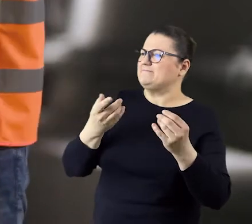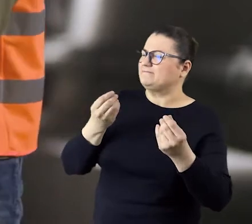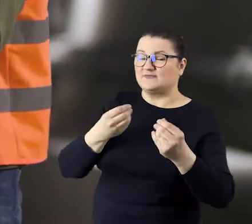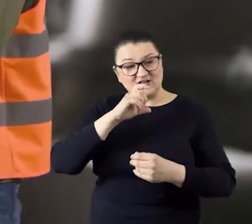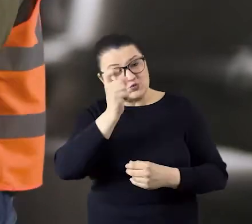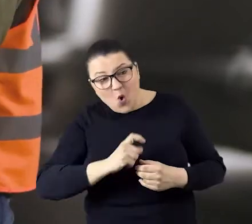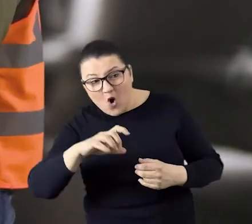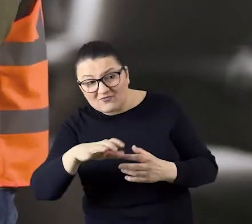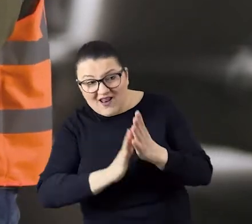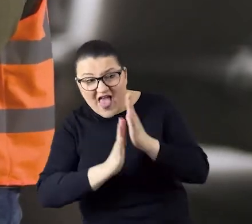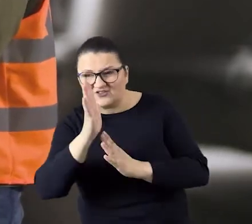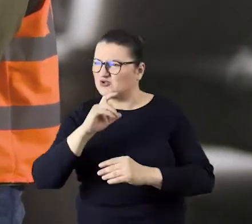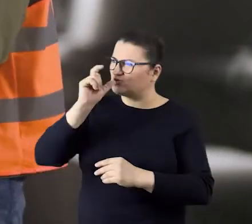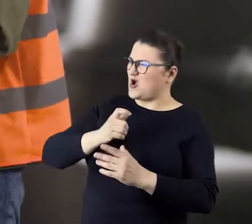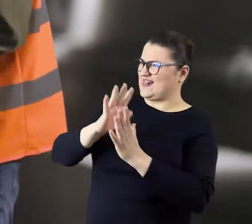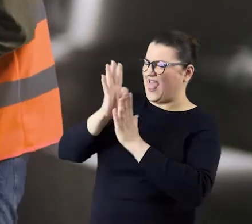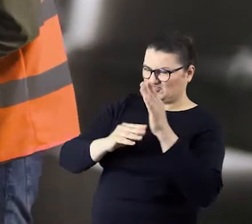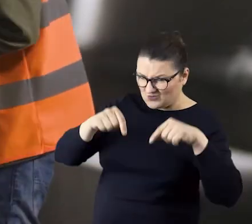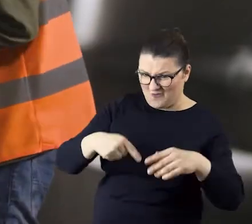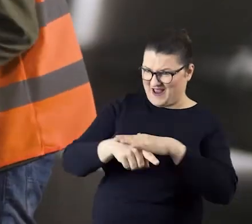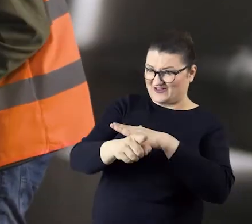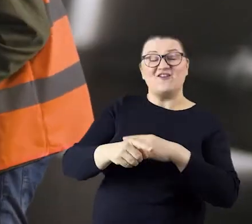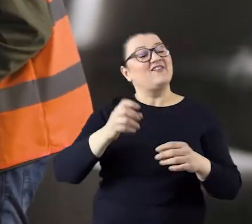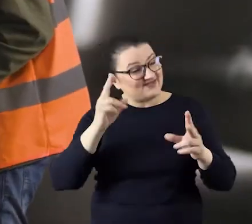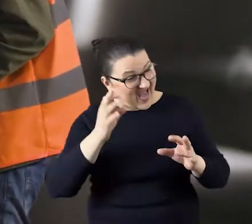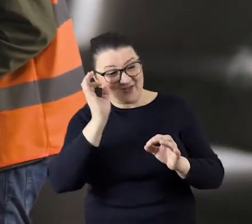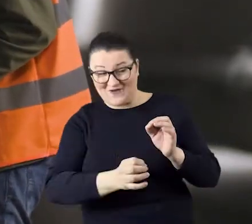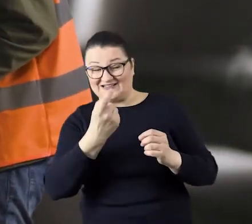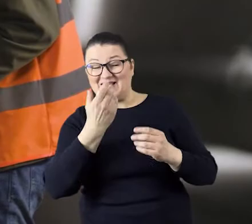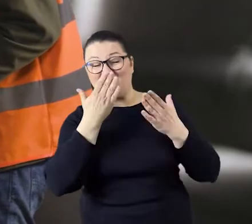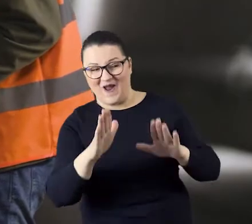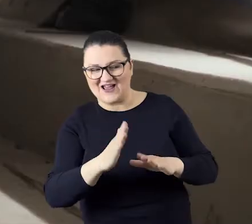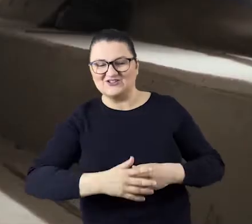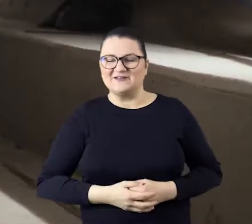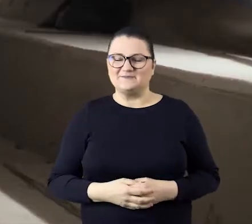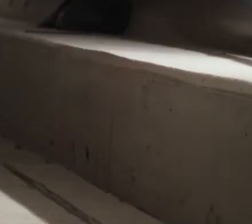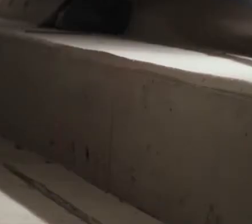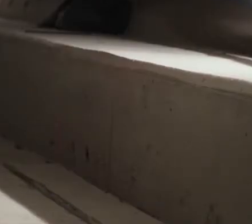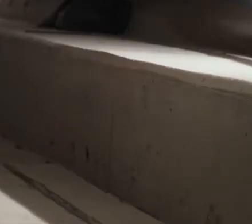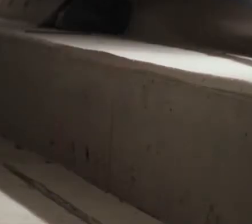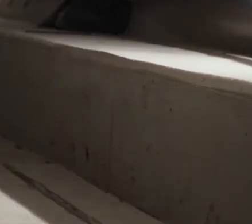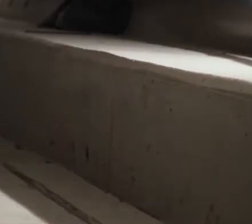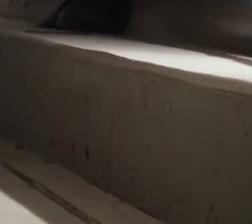taki... Słoń leśny? Słoń leśny? W metrze? Dokładnie, zaraz panu pokażę.